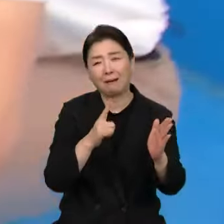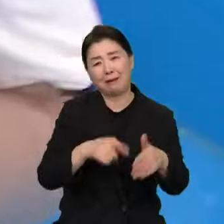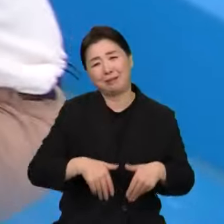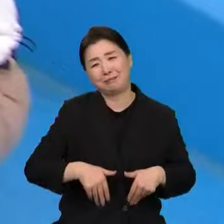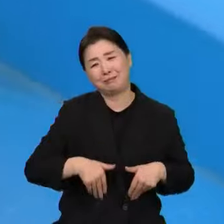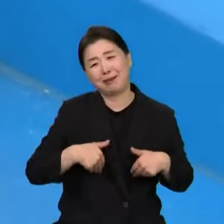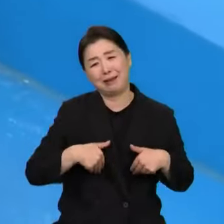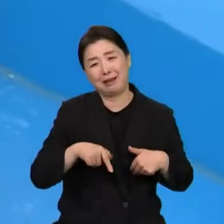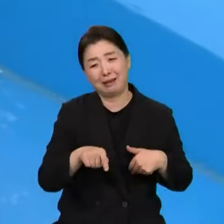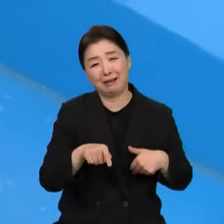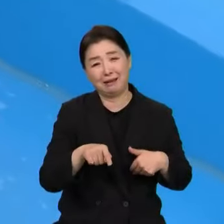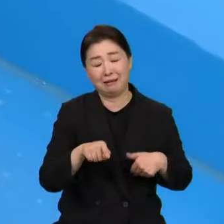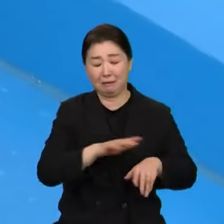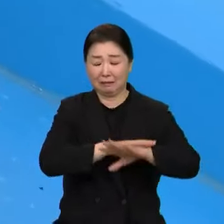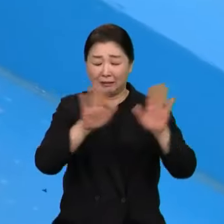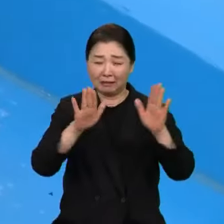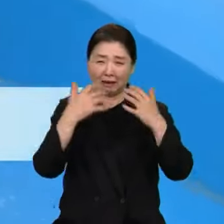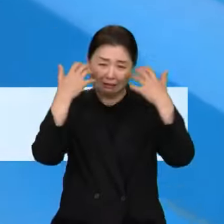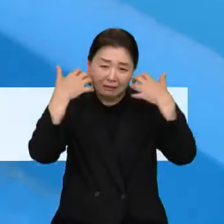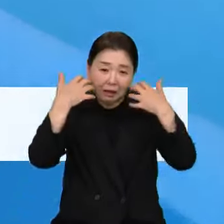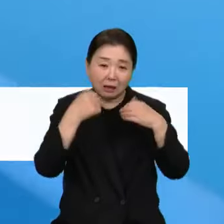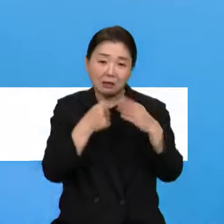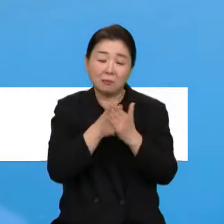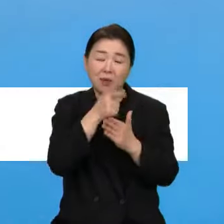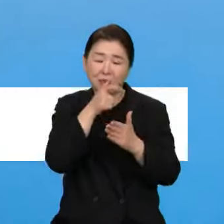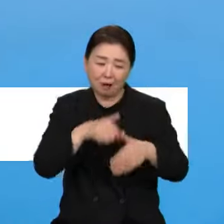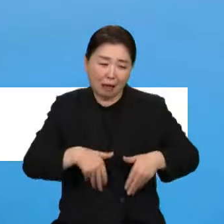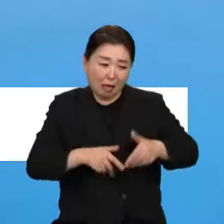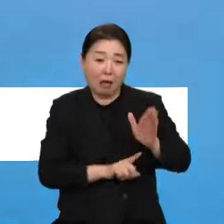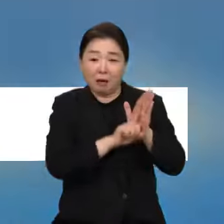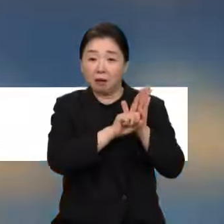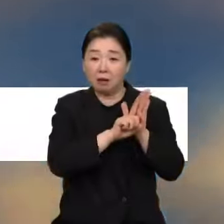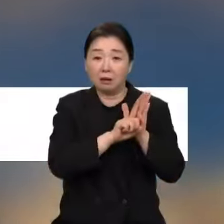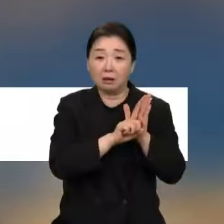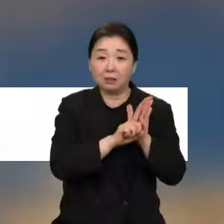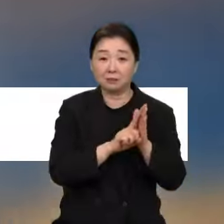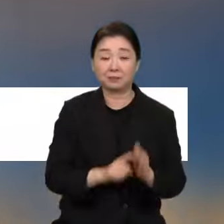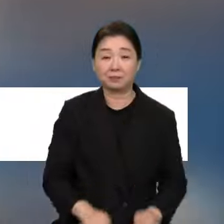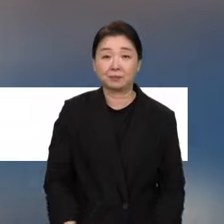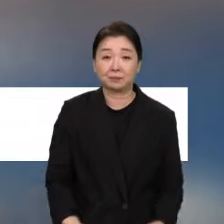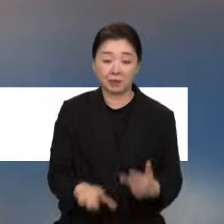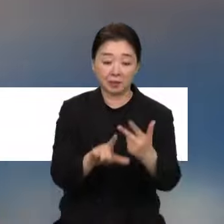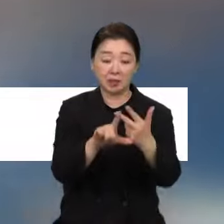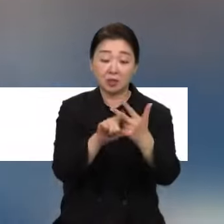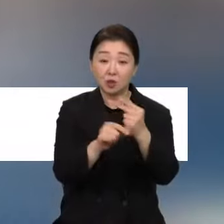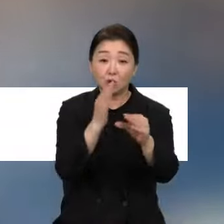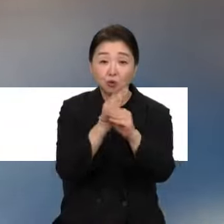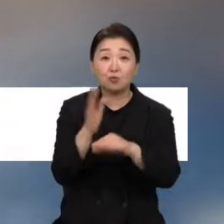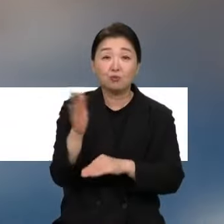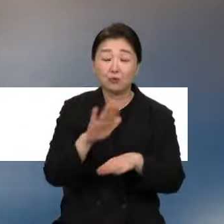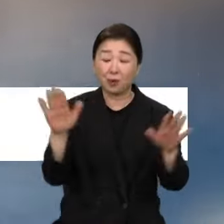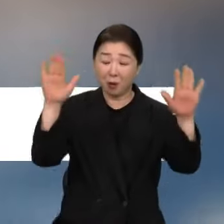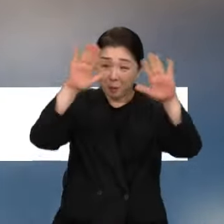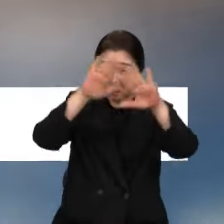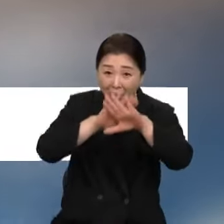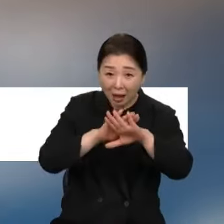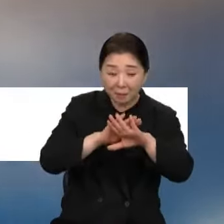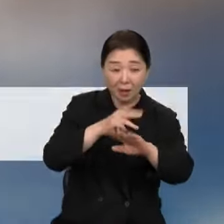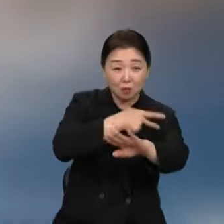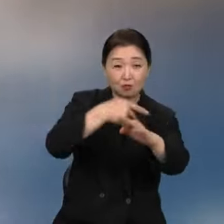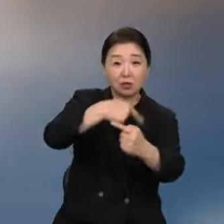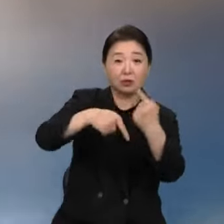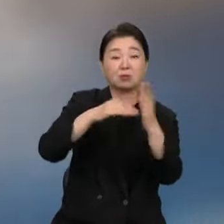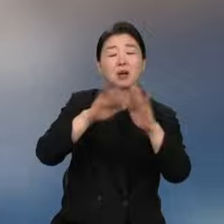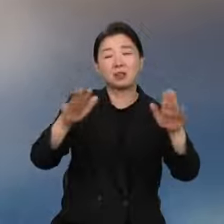미지근합니다. 낮 동안 무더운 날씨 탓에 물 온도가 올라간 건데요. 지난달 중순부터 시작된 야간 개장은 이번 주